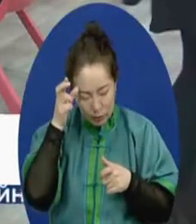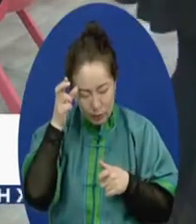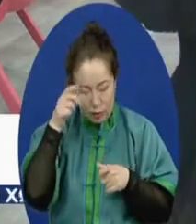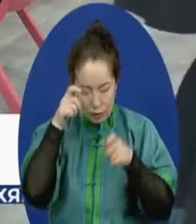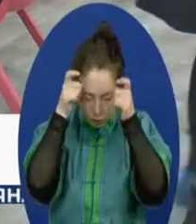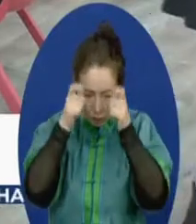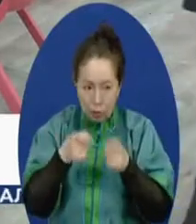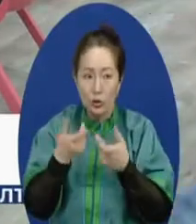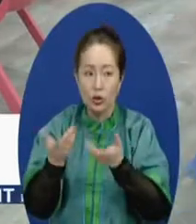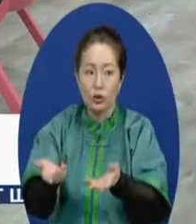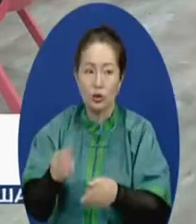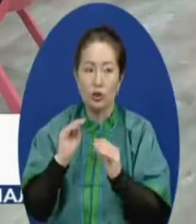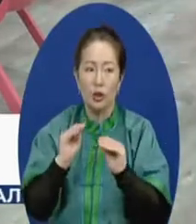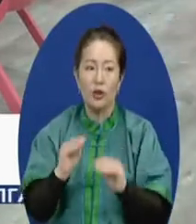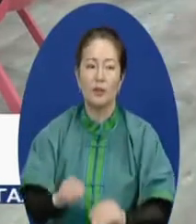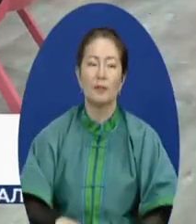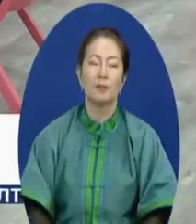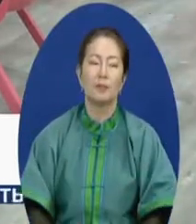олгох юм.